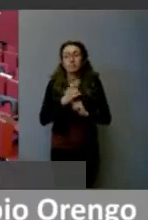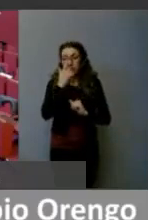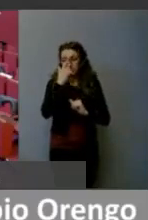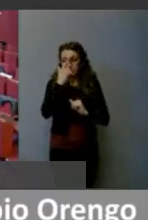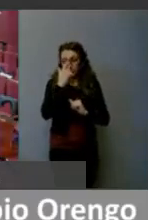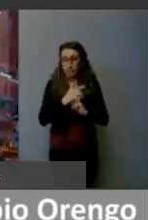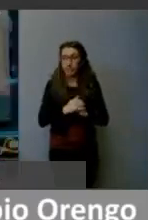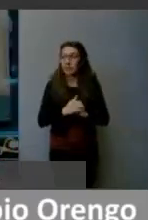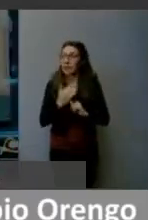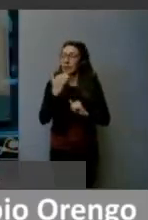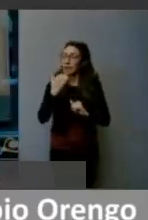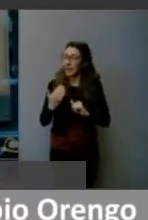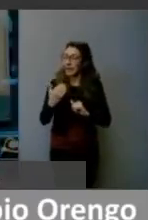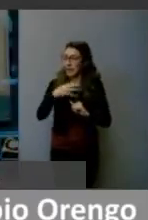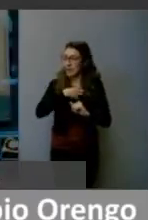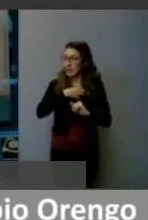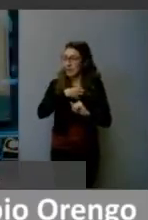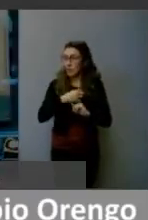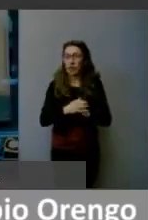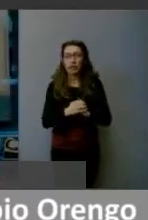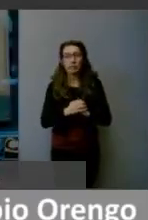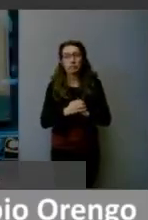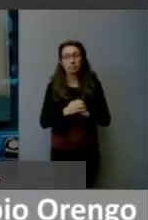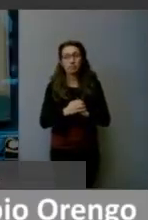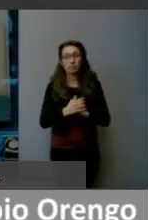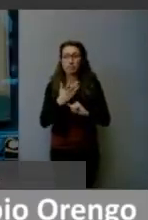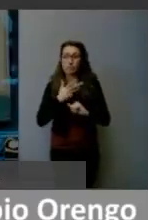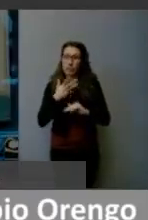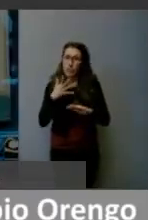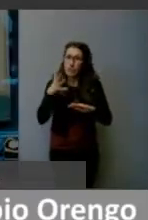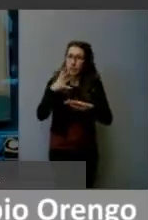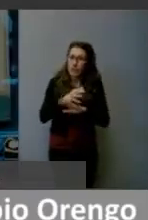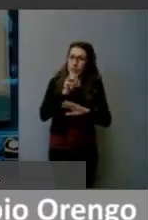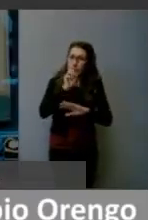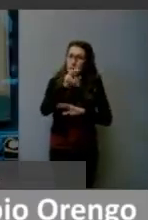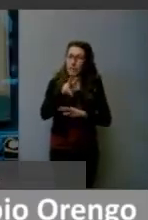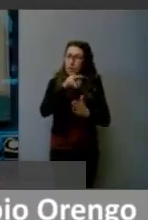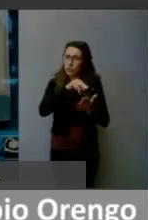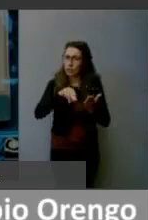Grazie assessore. Ci sono interventi per dichiarazione di voto?